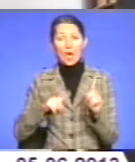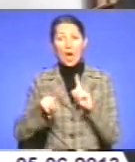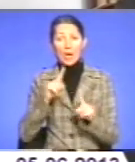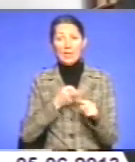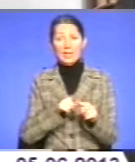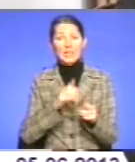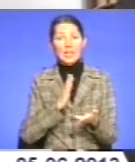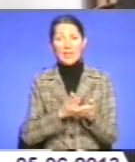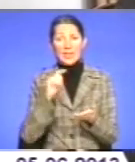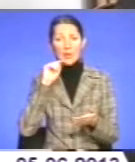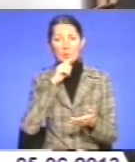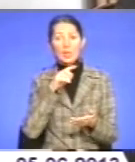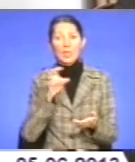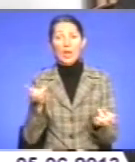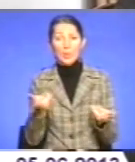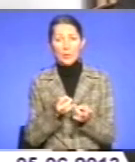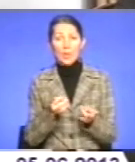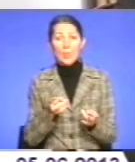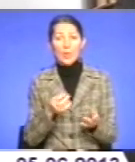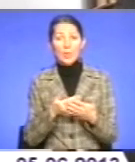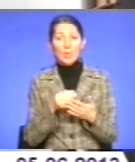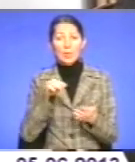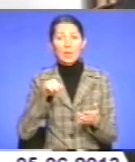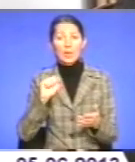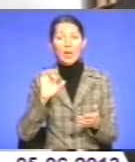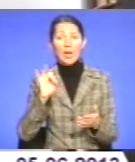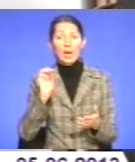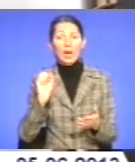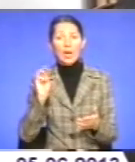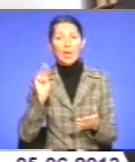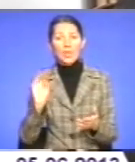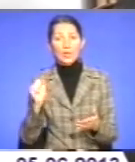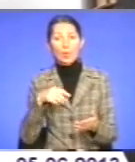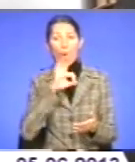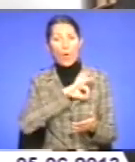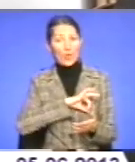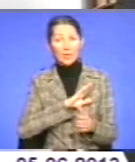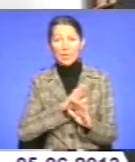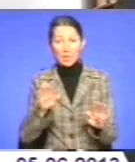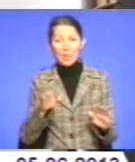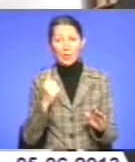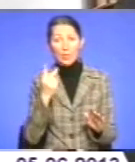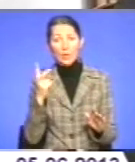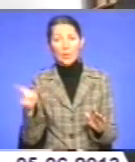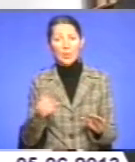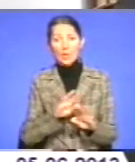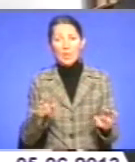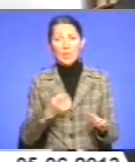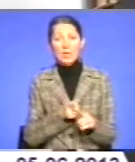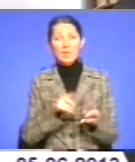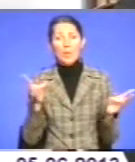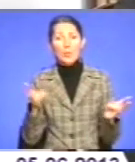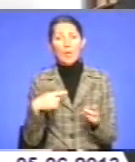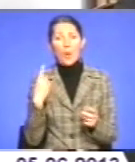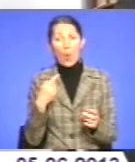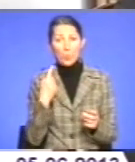чи другого, чи третього депутата обласної ради. Це є потреба області. І для ради нашої, і так не